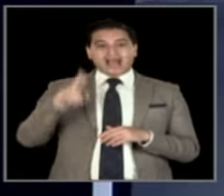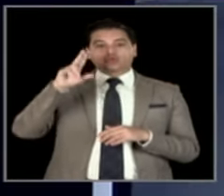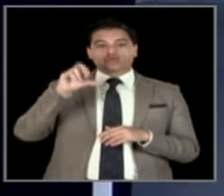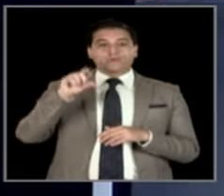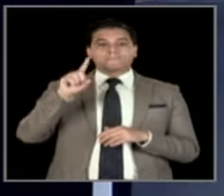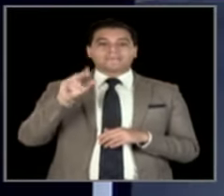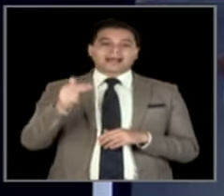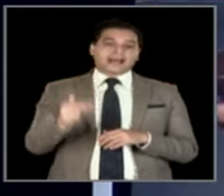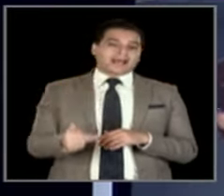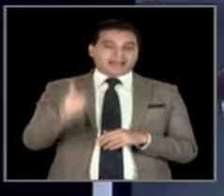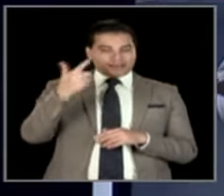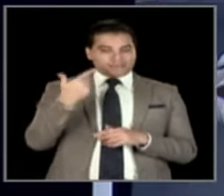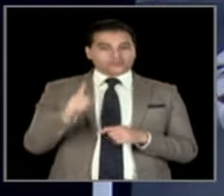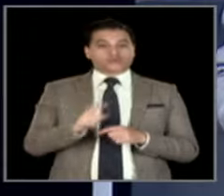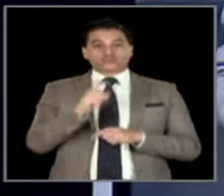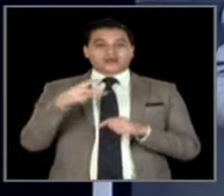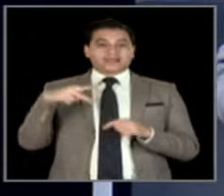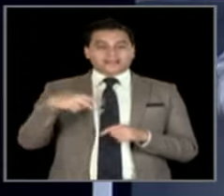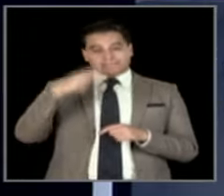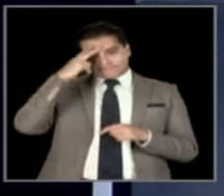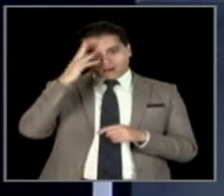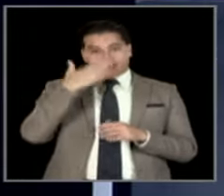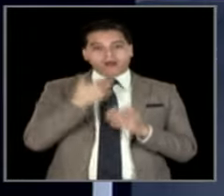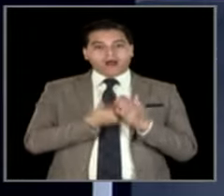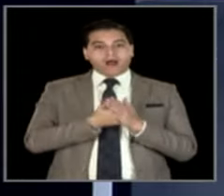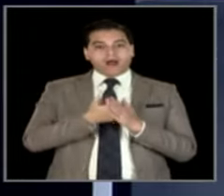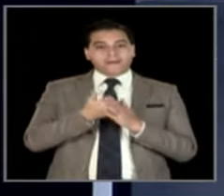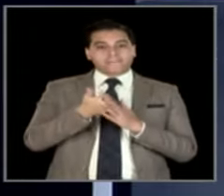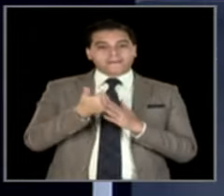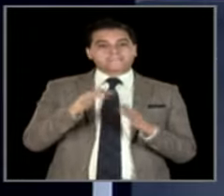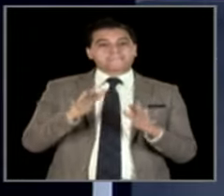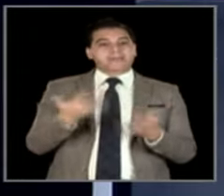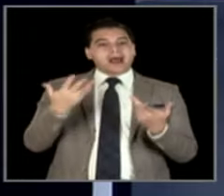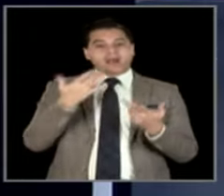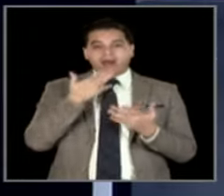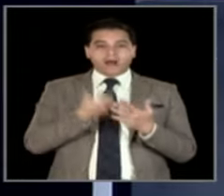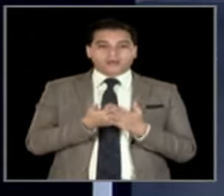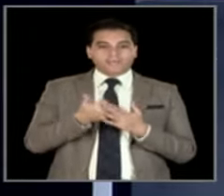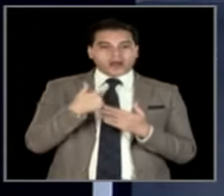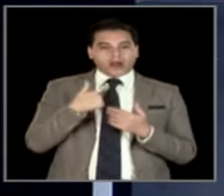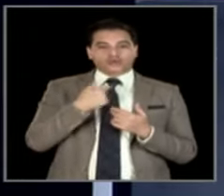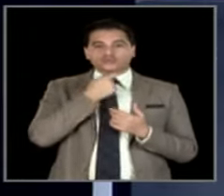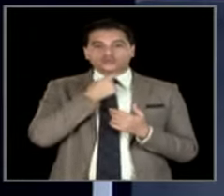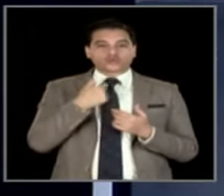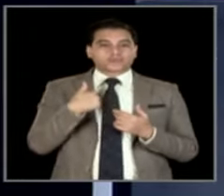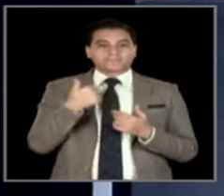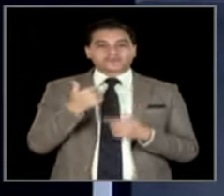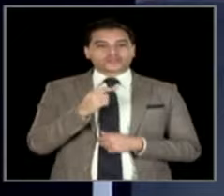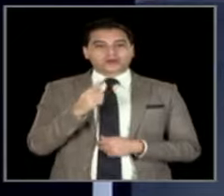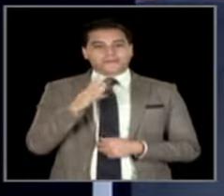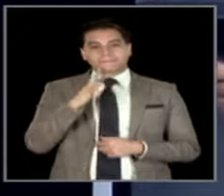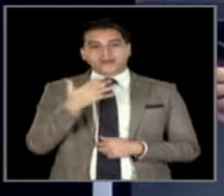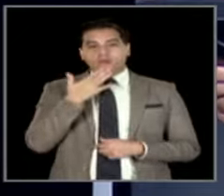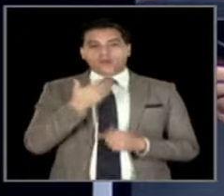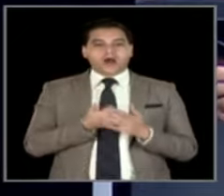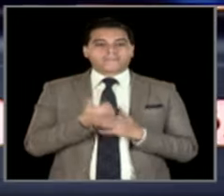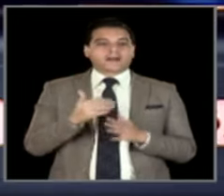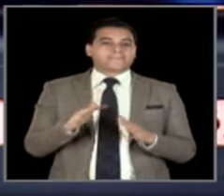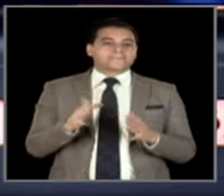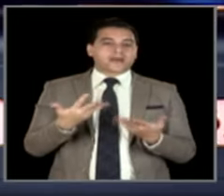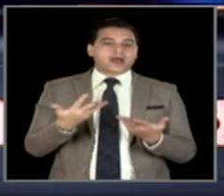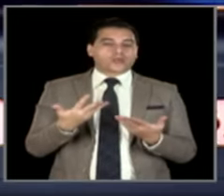جالوت. سؤال الثامن، ماله القمر؟ ماله القمر؟ صوتي مش حلو مش حاضر أغنيها. ماله القمر؟ ماله؟